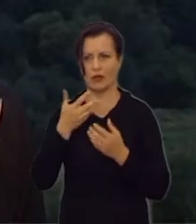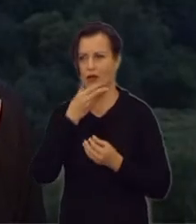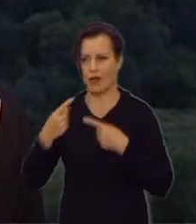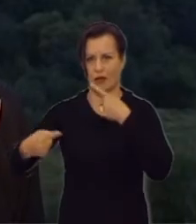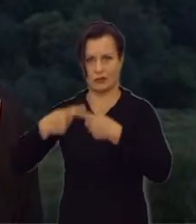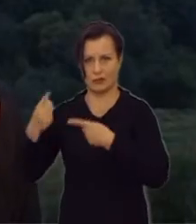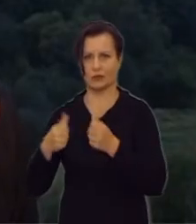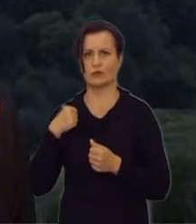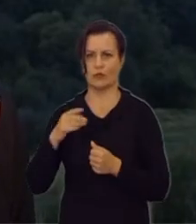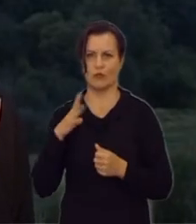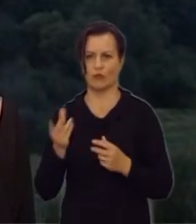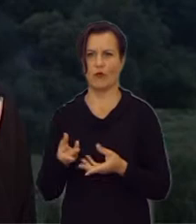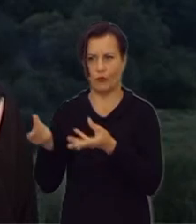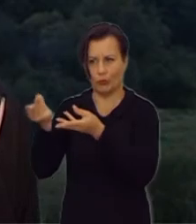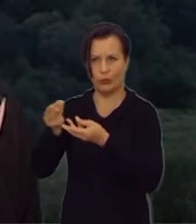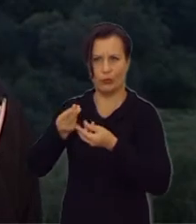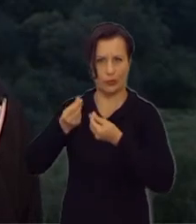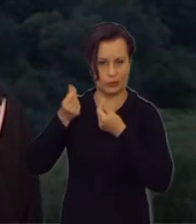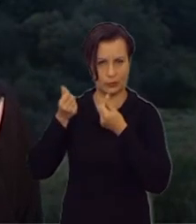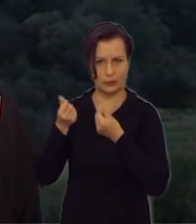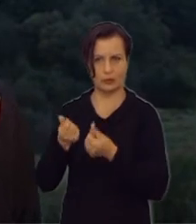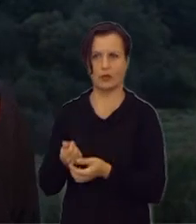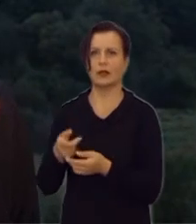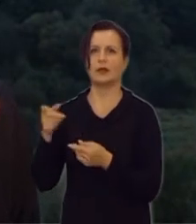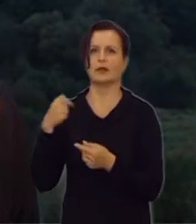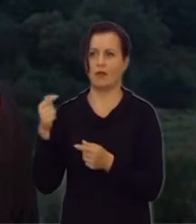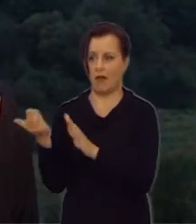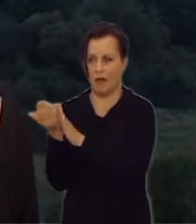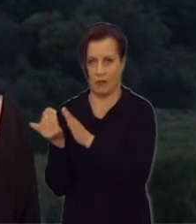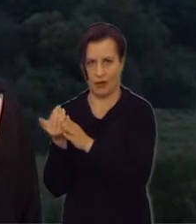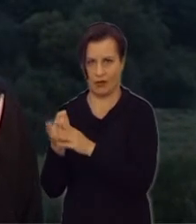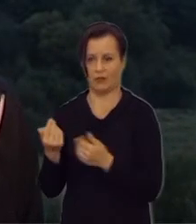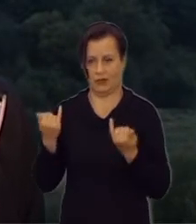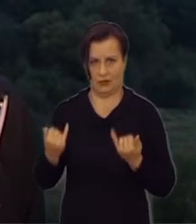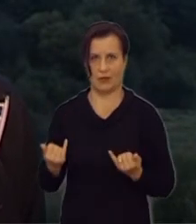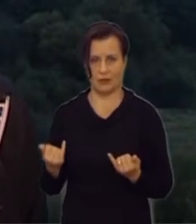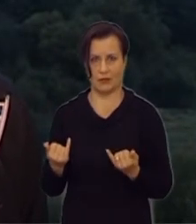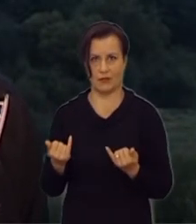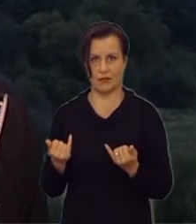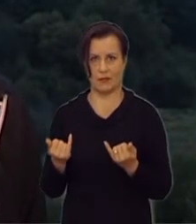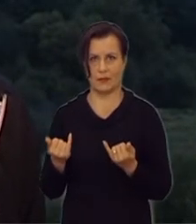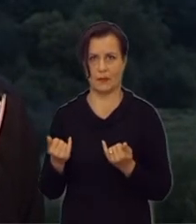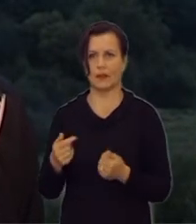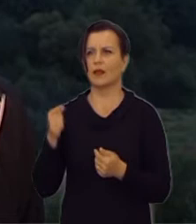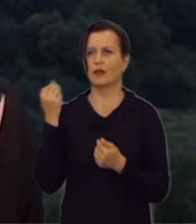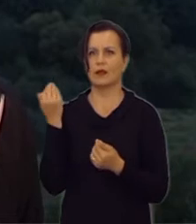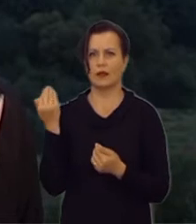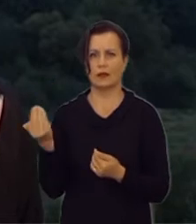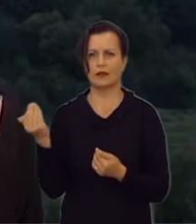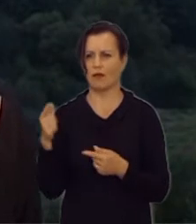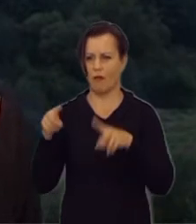Tai žmonės buvo sužavėti ir mes ją pasikvietėm ir čia, nes jinai iš